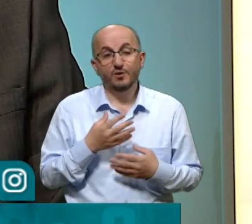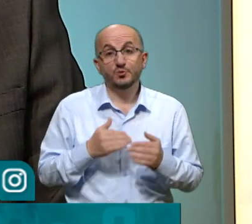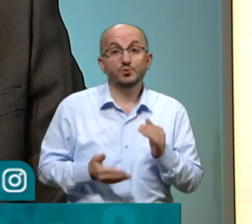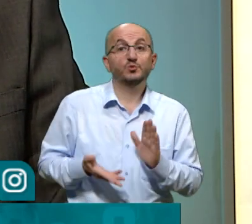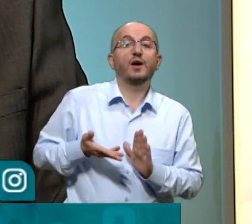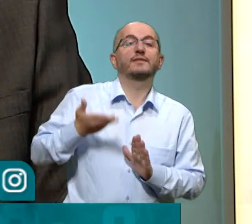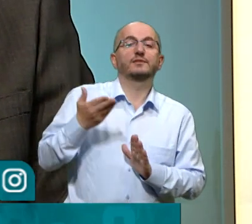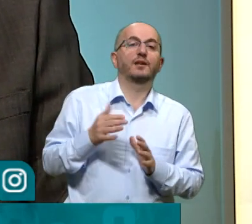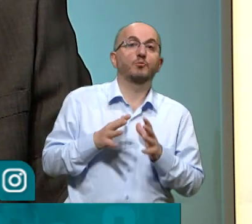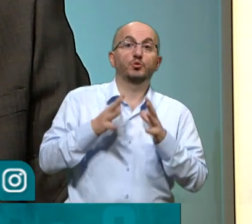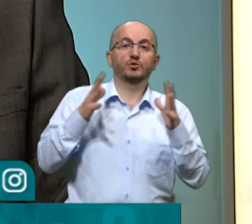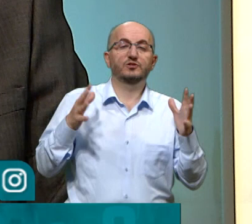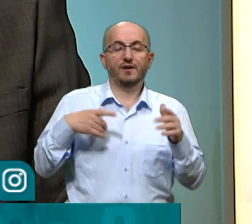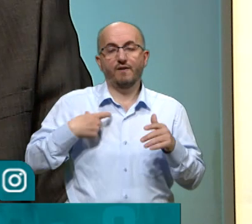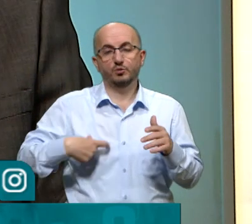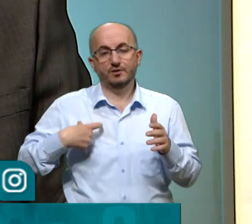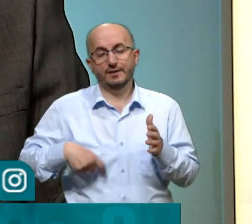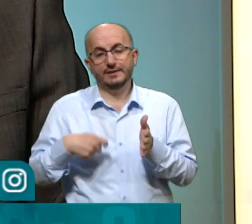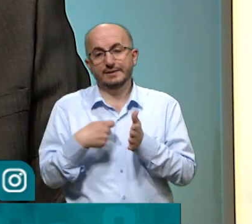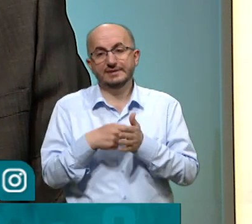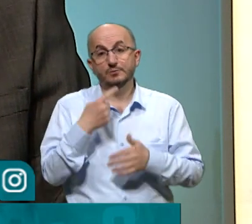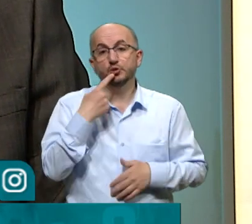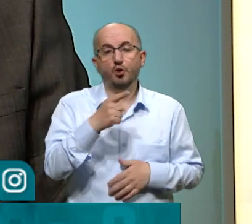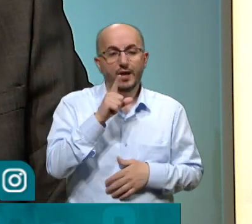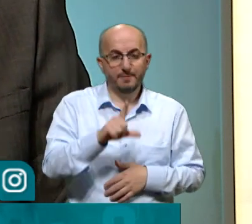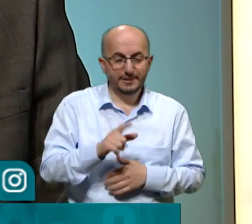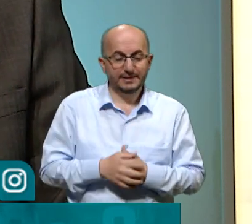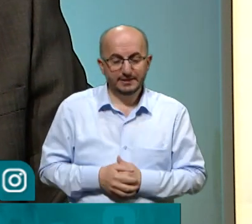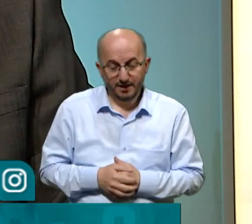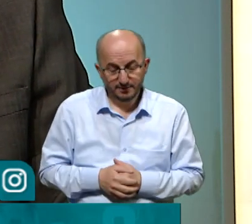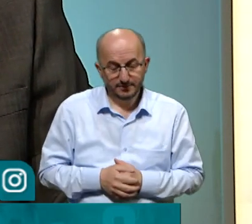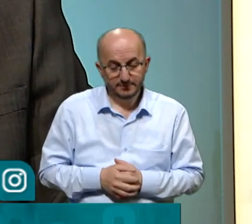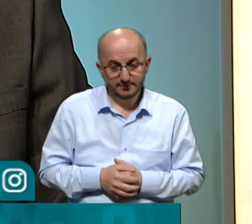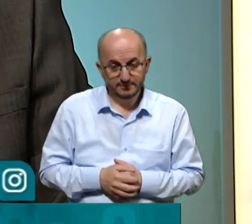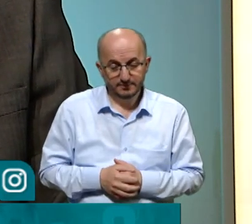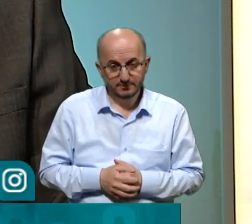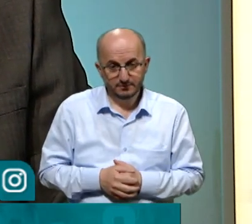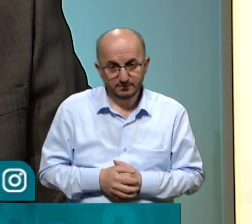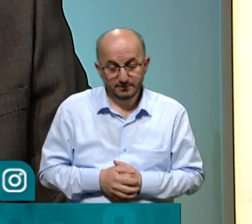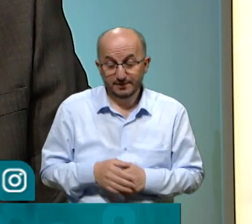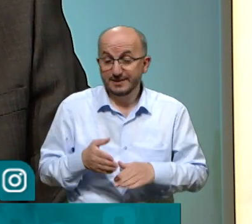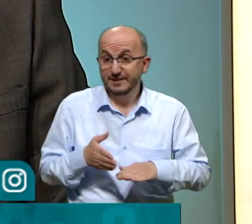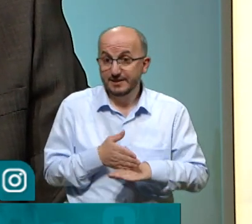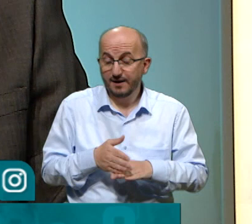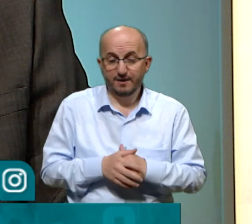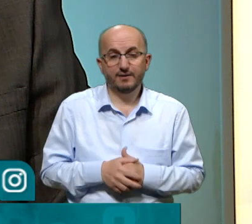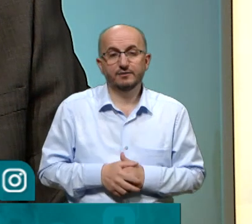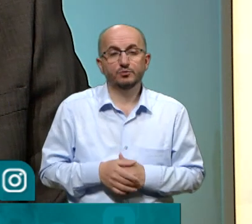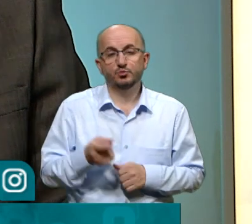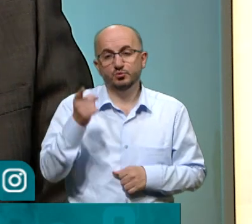Onu yüceltecek büyütecek bir vasıfla ona seslenmelidir der bir Niye